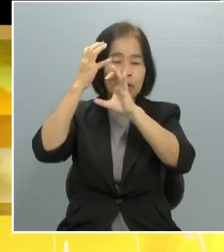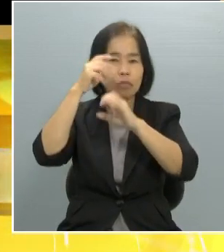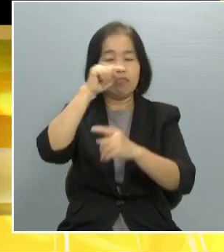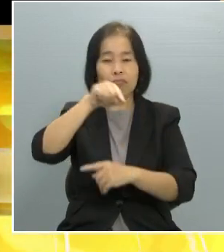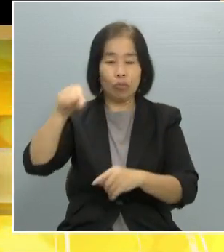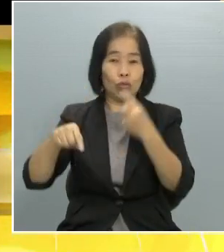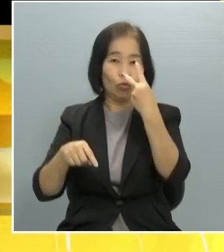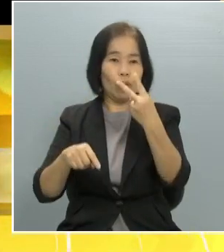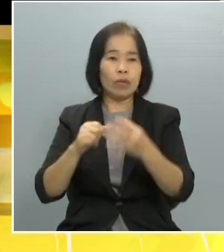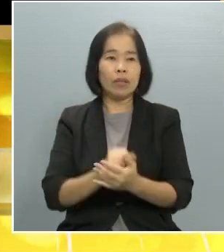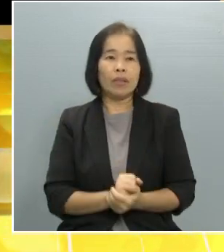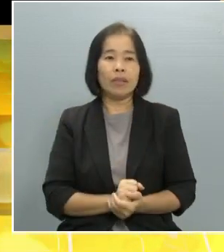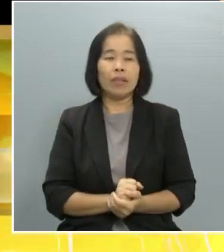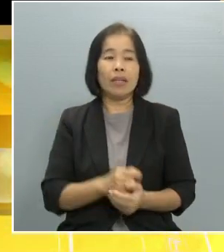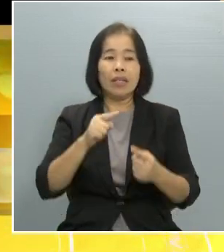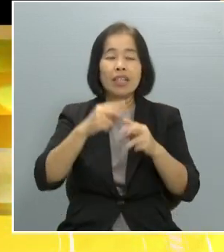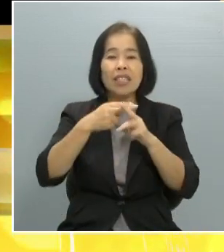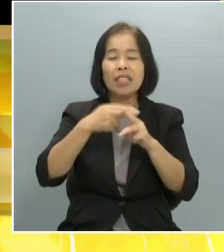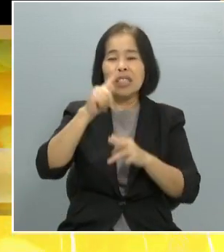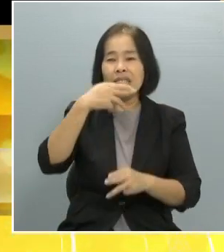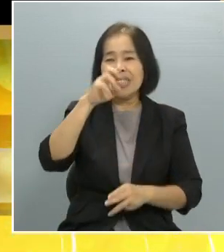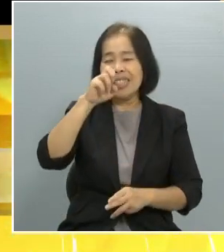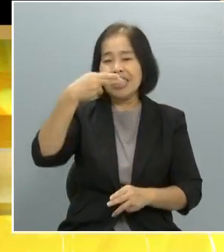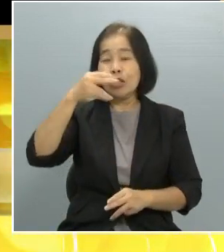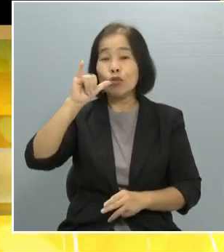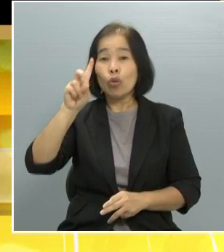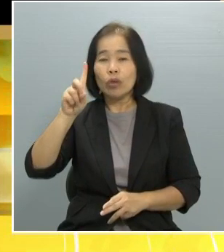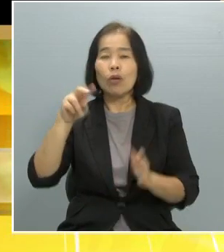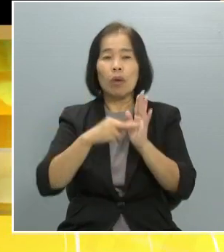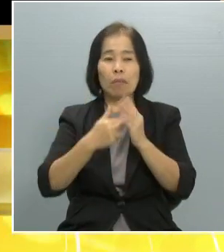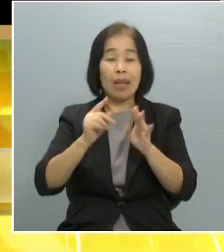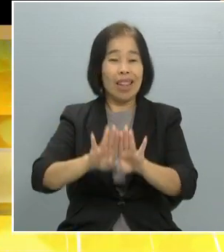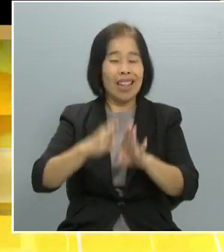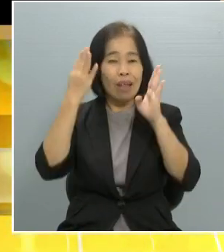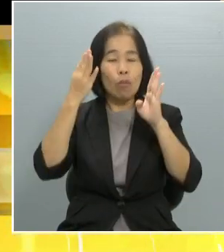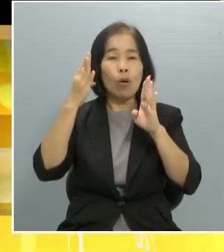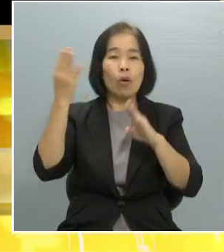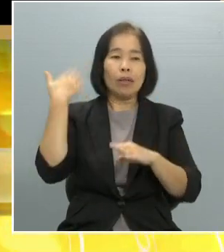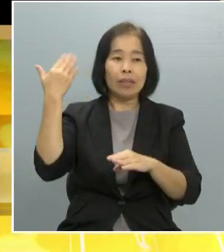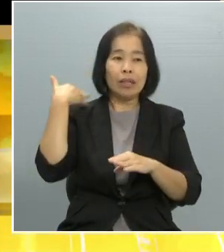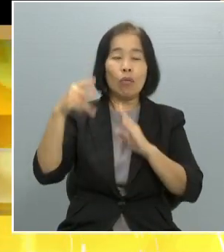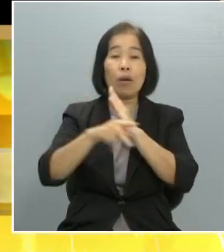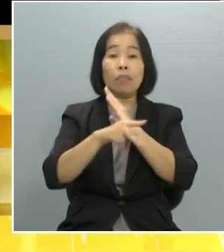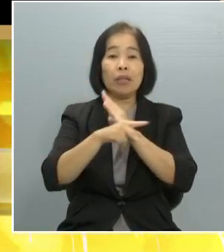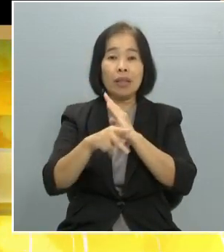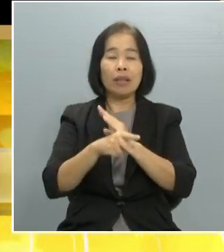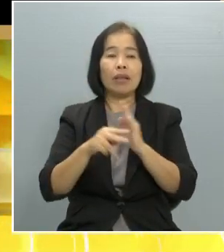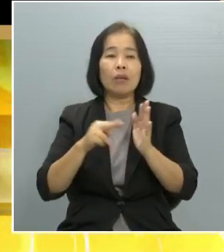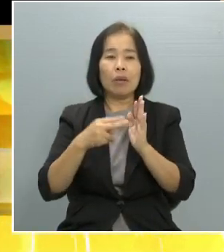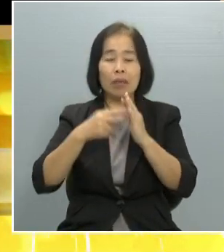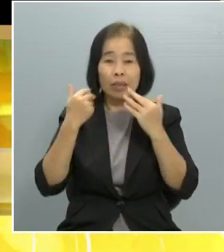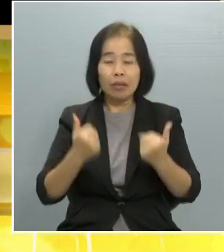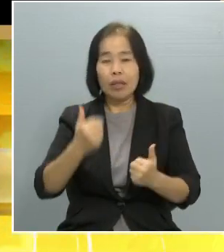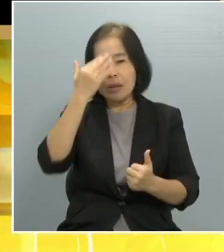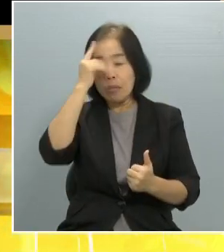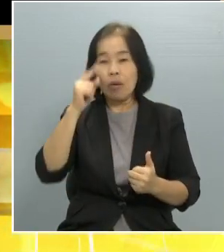้อย่ที่หยดปพเทศสัปปดี ซึเปนการเปิดใช้วนแรกวัพ่นหัดนะพบสถิติเปิดตัวค่ะ เพระว